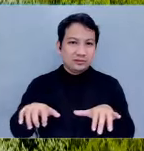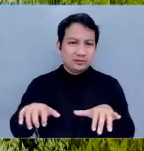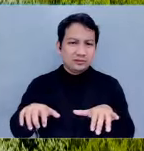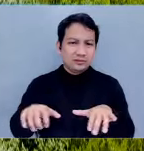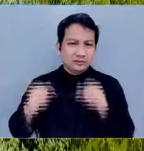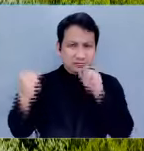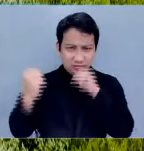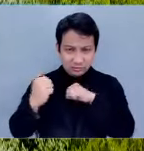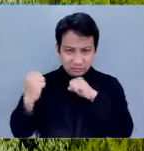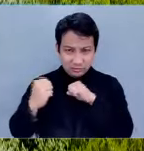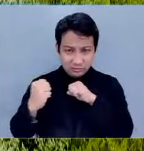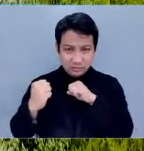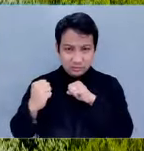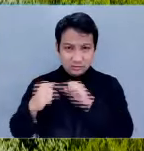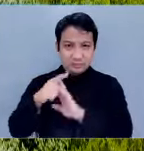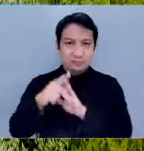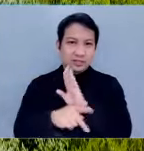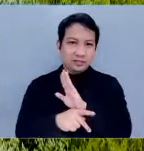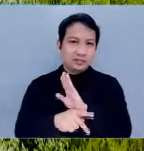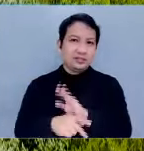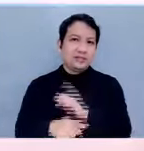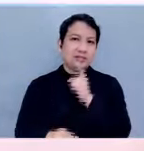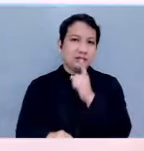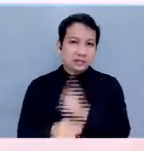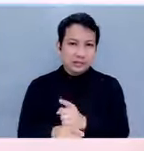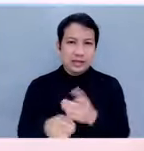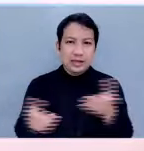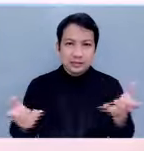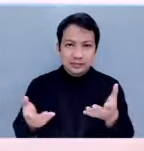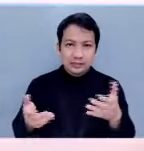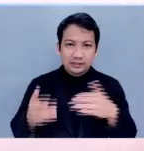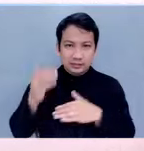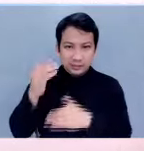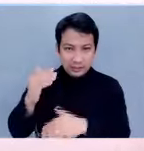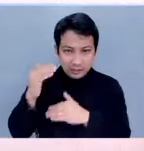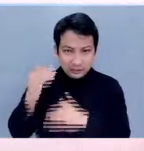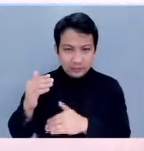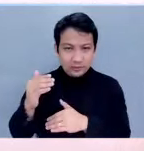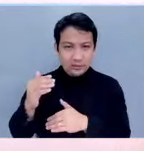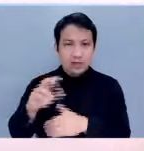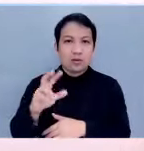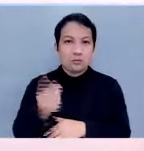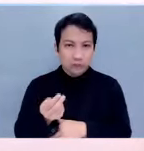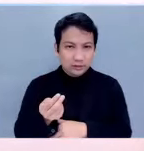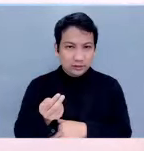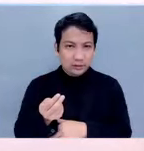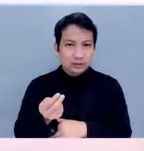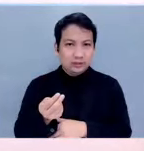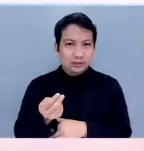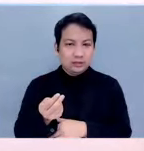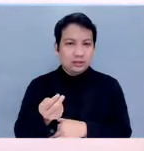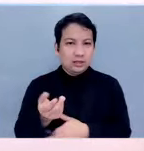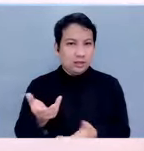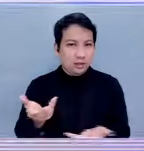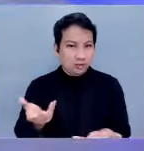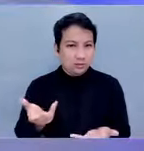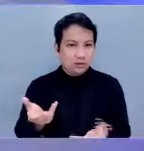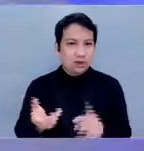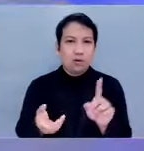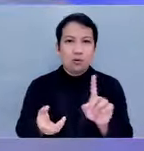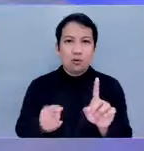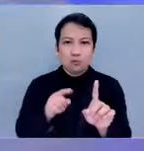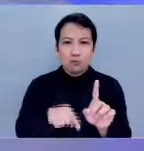sa guidelines. Mm-hmm. Hanggang saan? Hanggang kailan? Mm-hmm. Pero tanungin din natin, ano ba